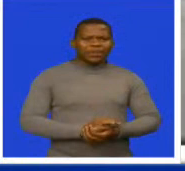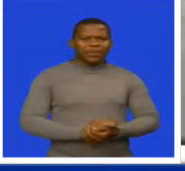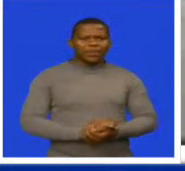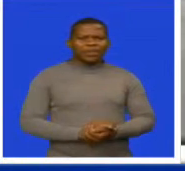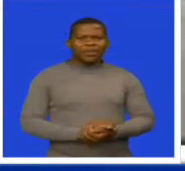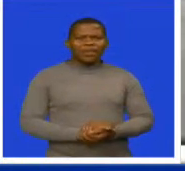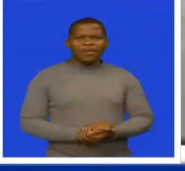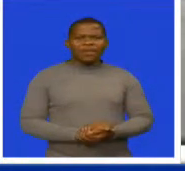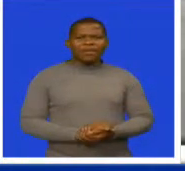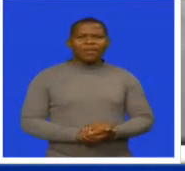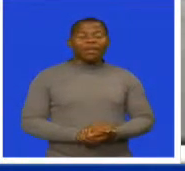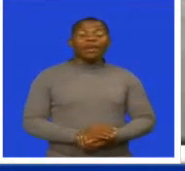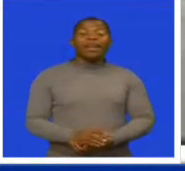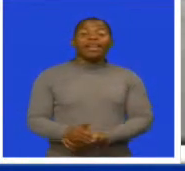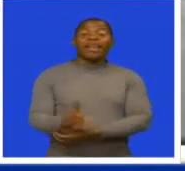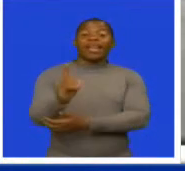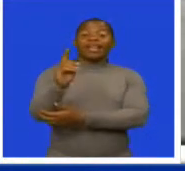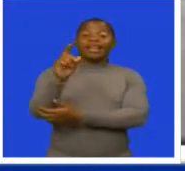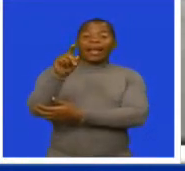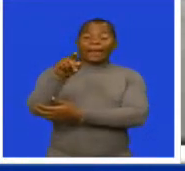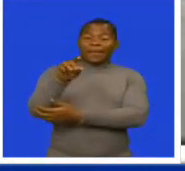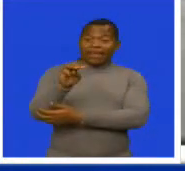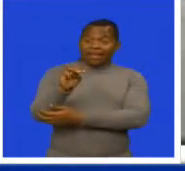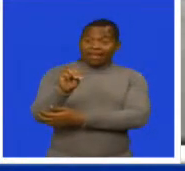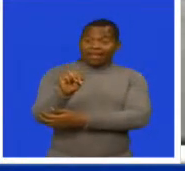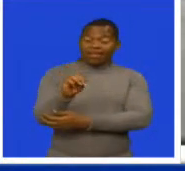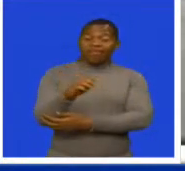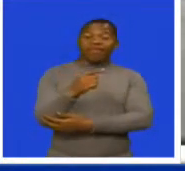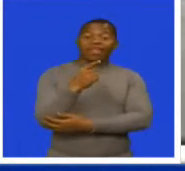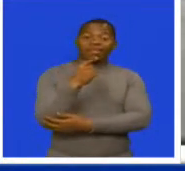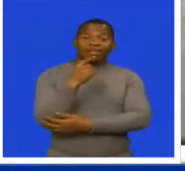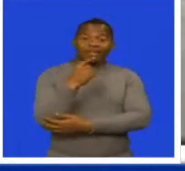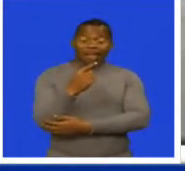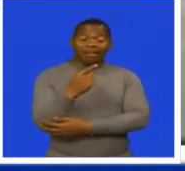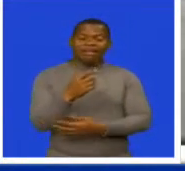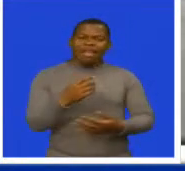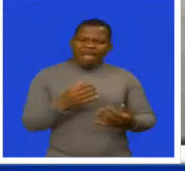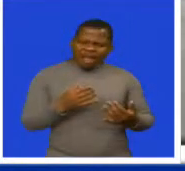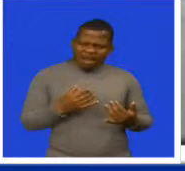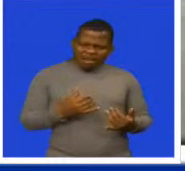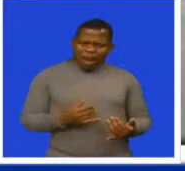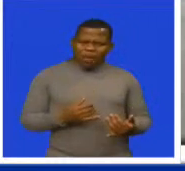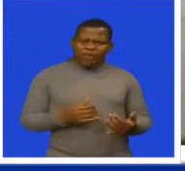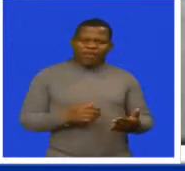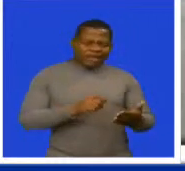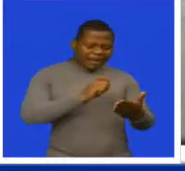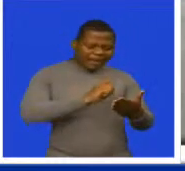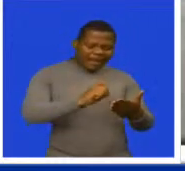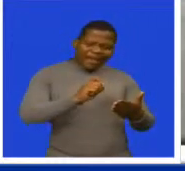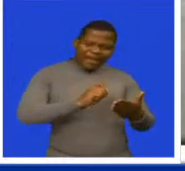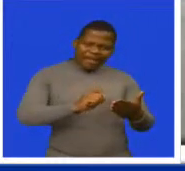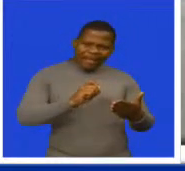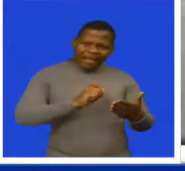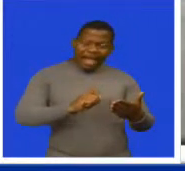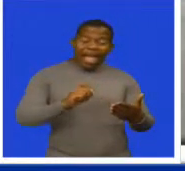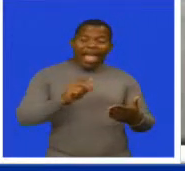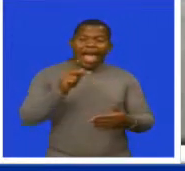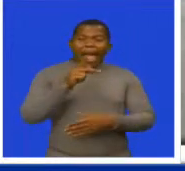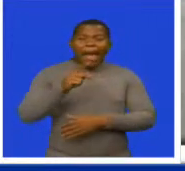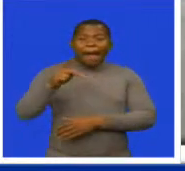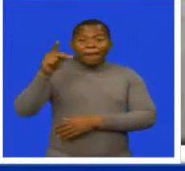leliphinlanifu nankulu lithi lakha imigomo yokulwa ngekuhlukubetana ngetebulili kanti nokuvetwe ngumpendulo masuku lobuke